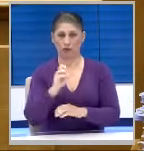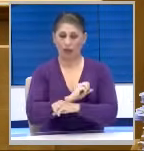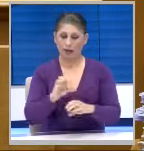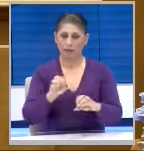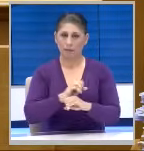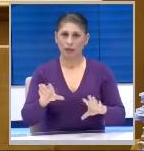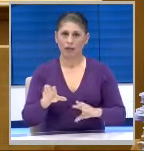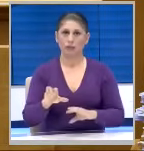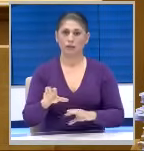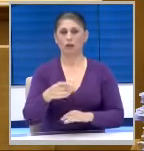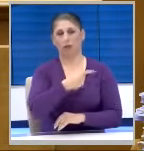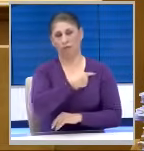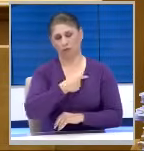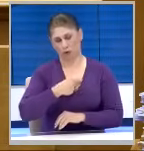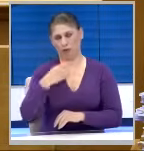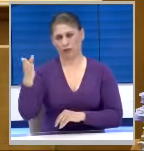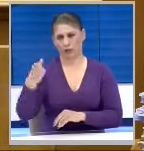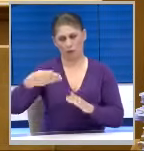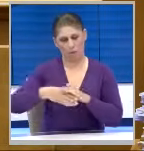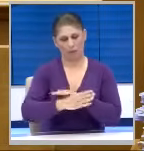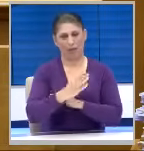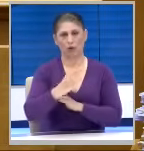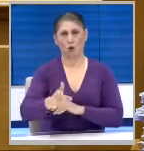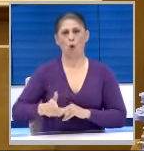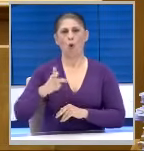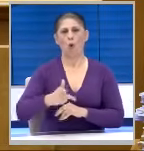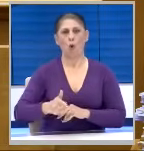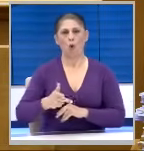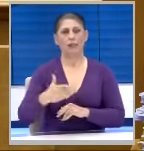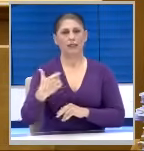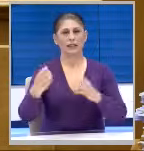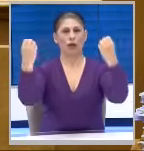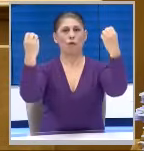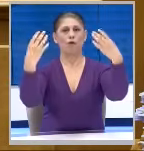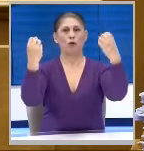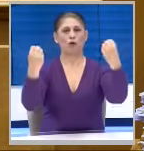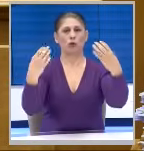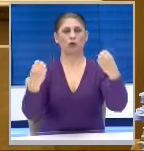από τον εργοδότη μέσω του οσε ότι τίθενται σε λειτουργία τα